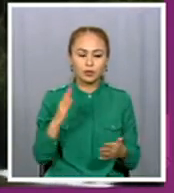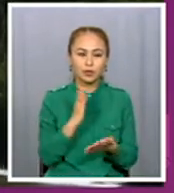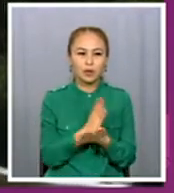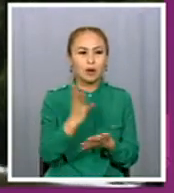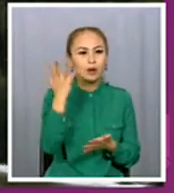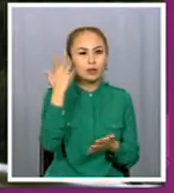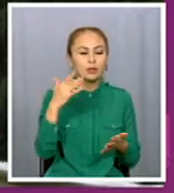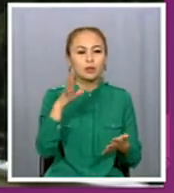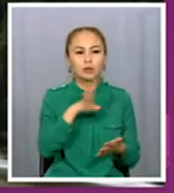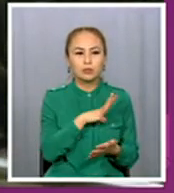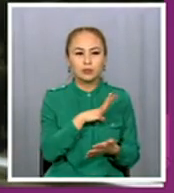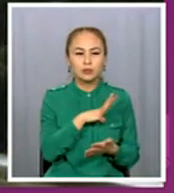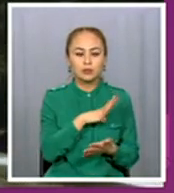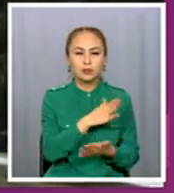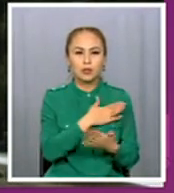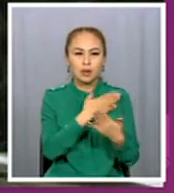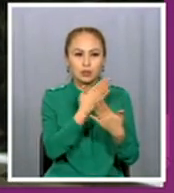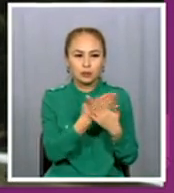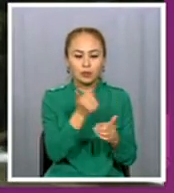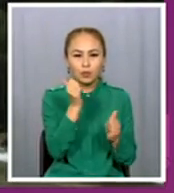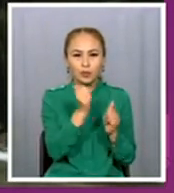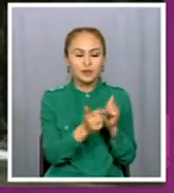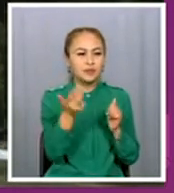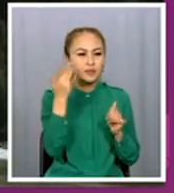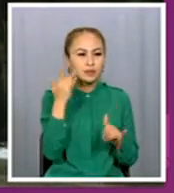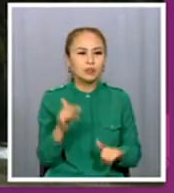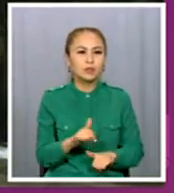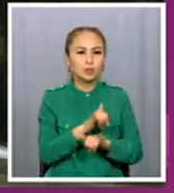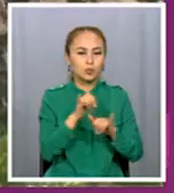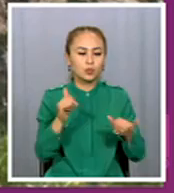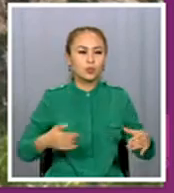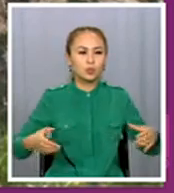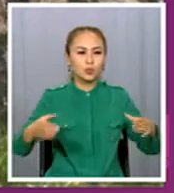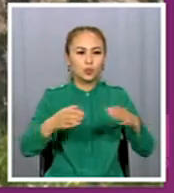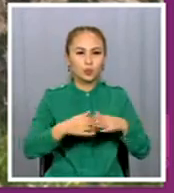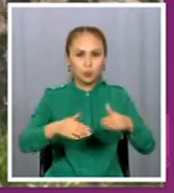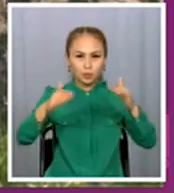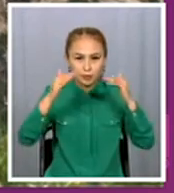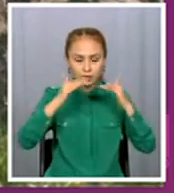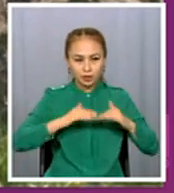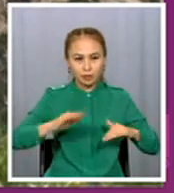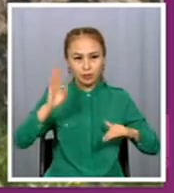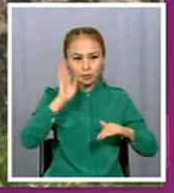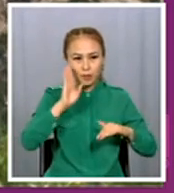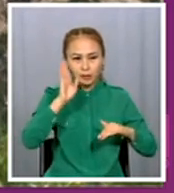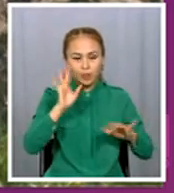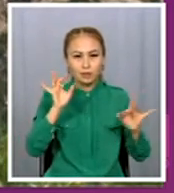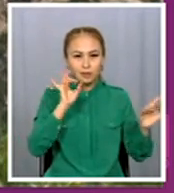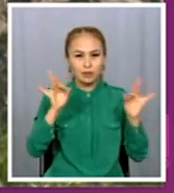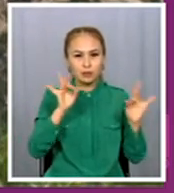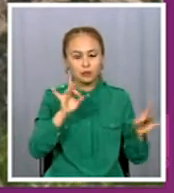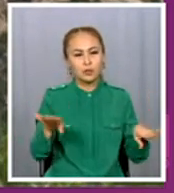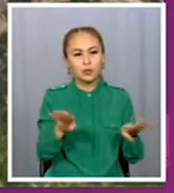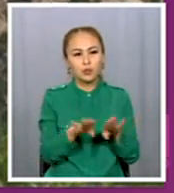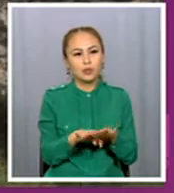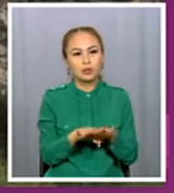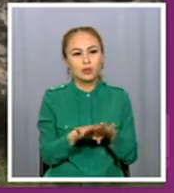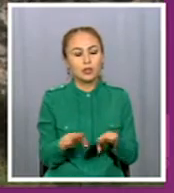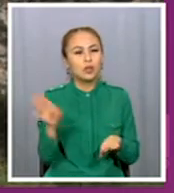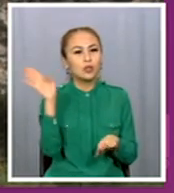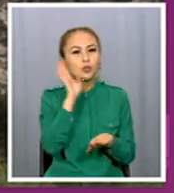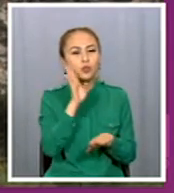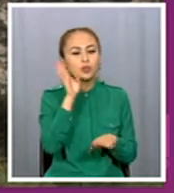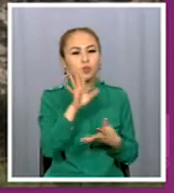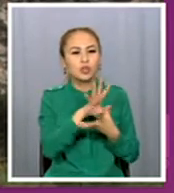кезде қарқынын одан сайын жоғарылатқан су ағыны төмендегі босаға тастарға тарсылдай соғылады. Су